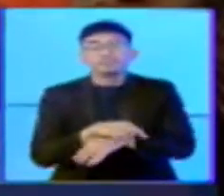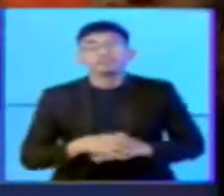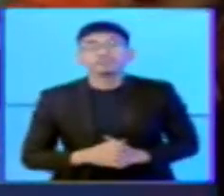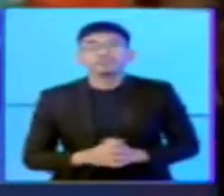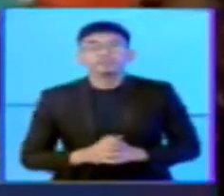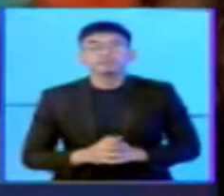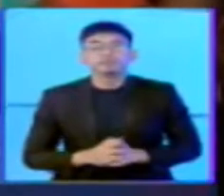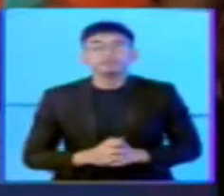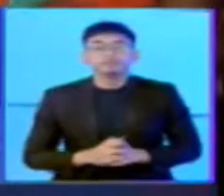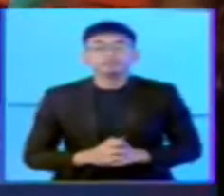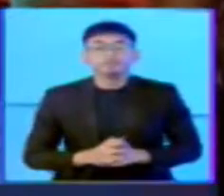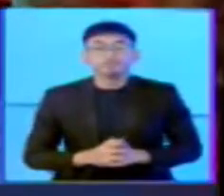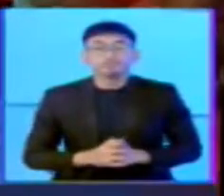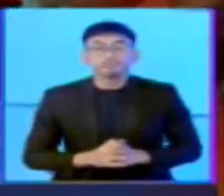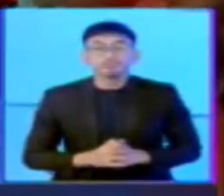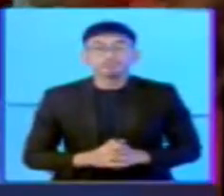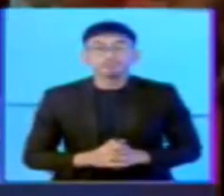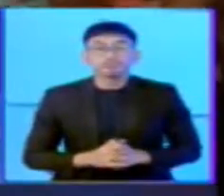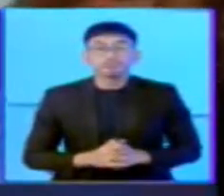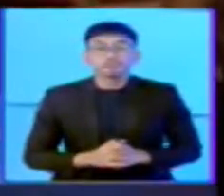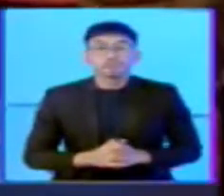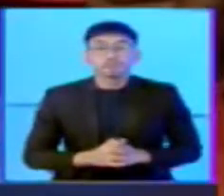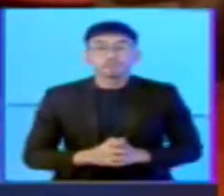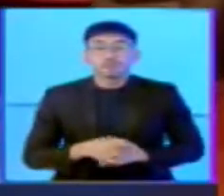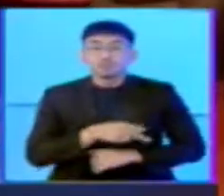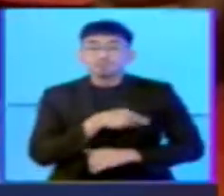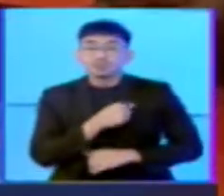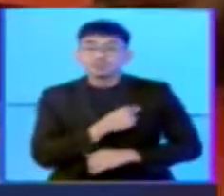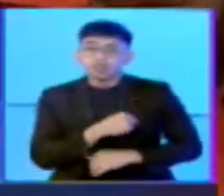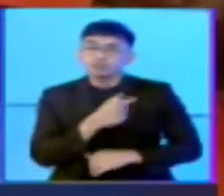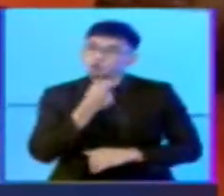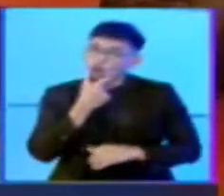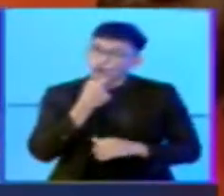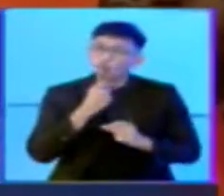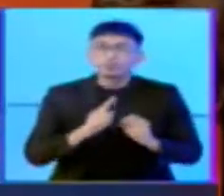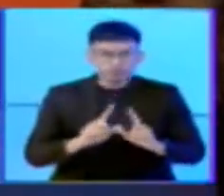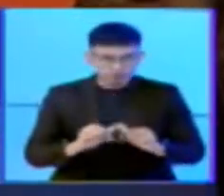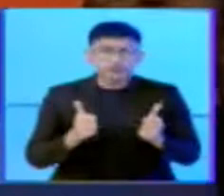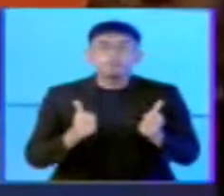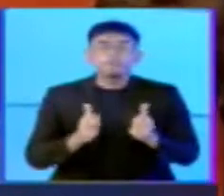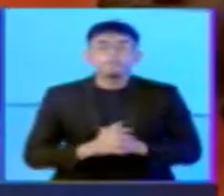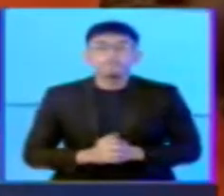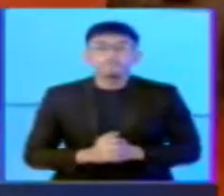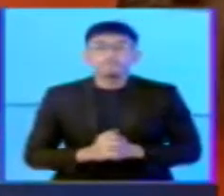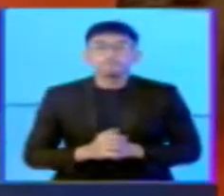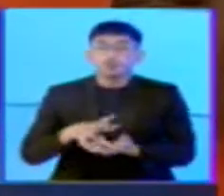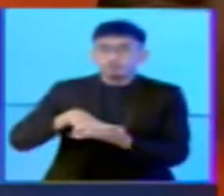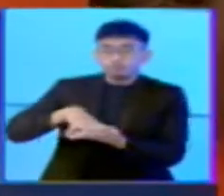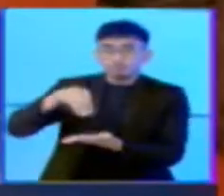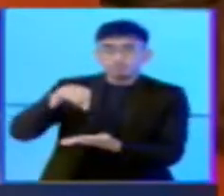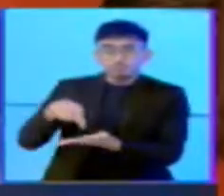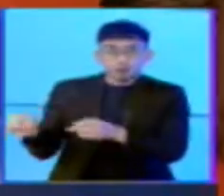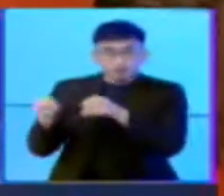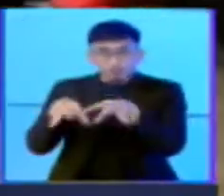sudah menugaskan puskesmas untuk hadir di sini. Masa pengungsian hanya ada di sini ya? Sementara